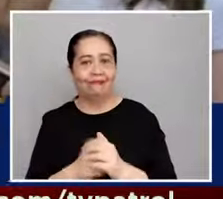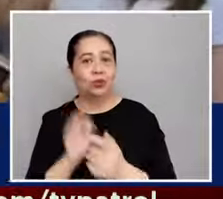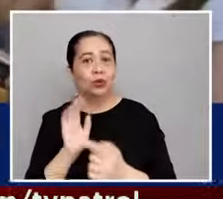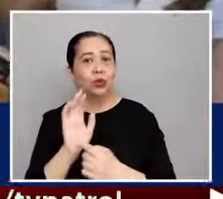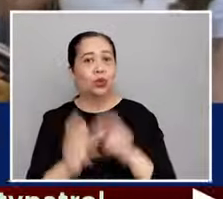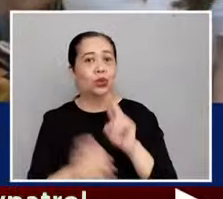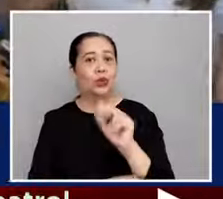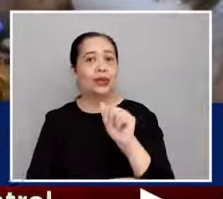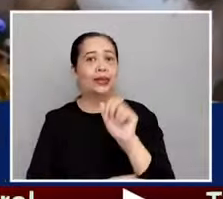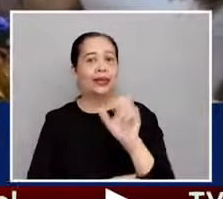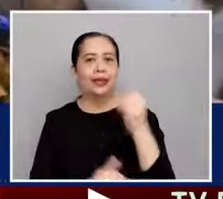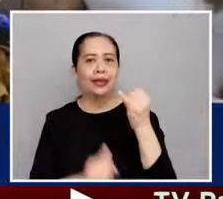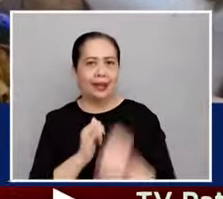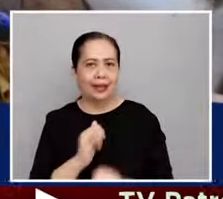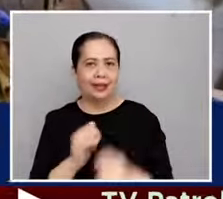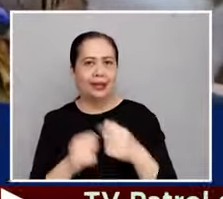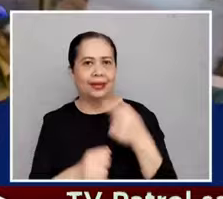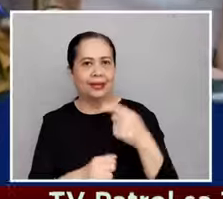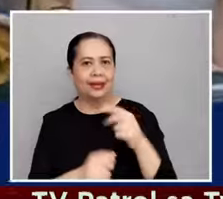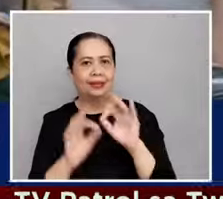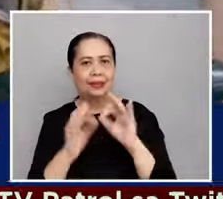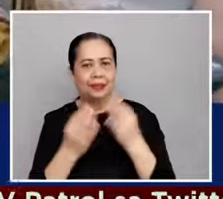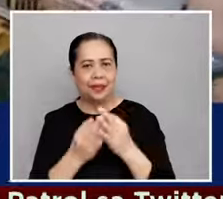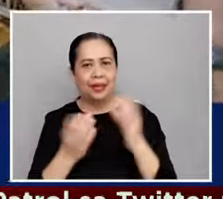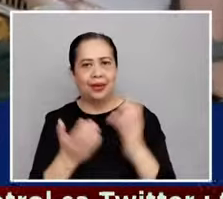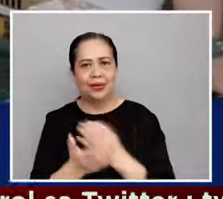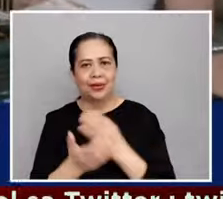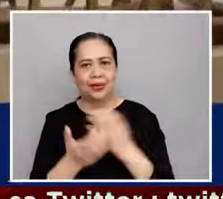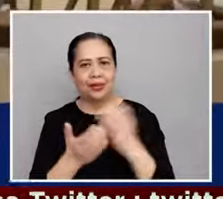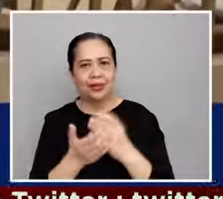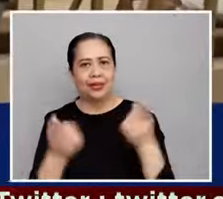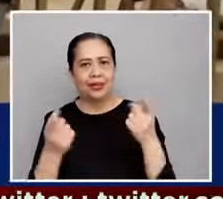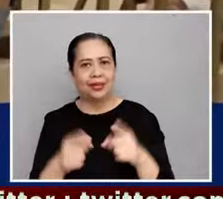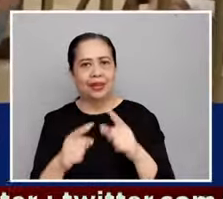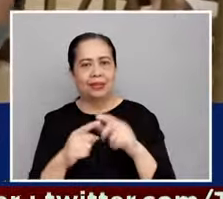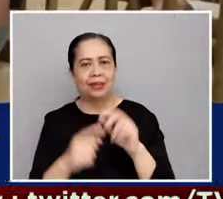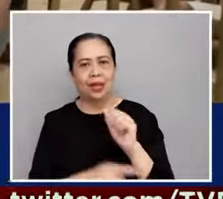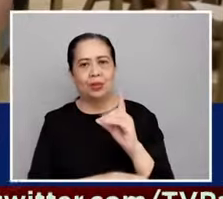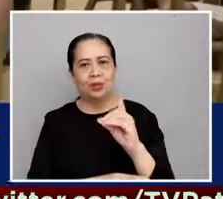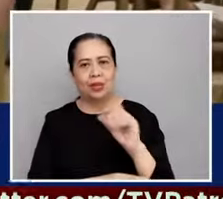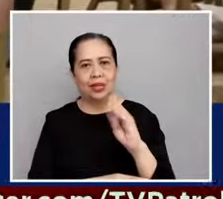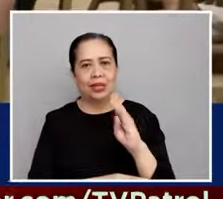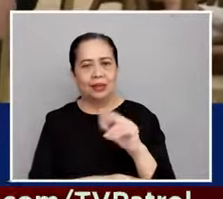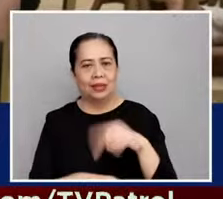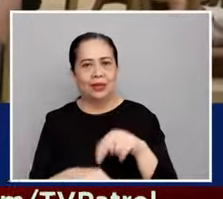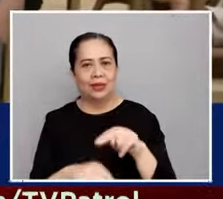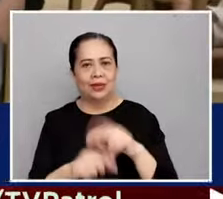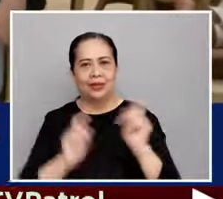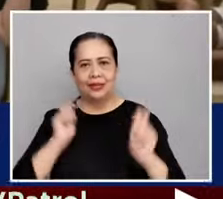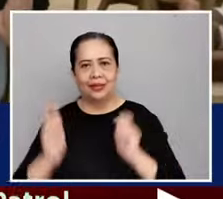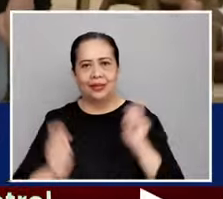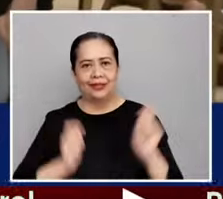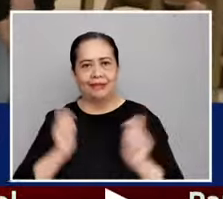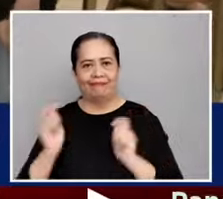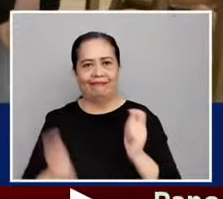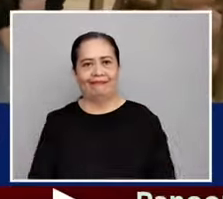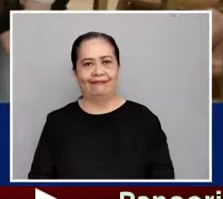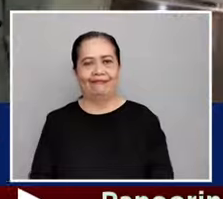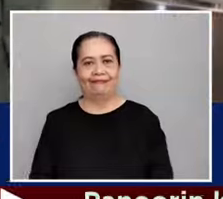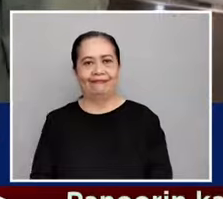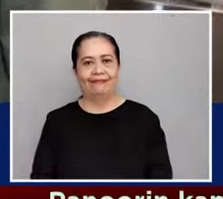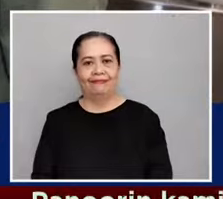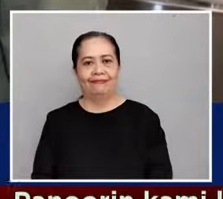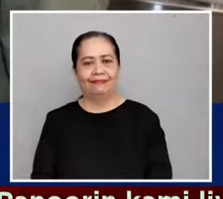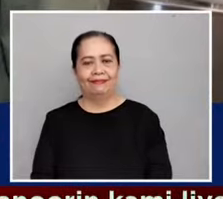UAE ang last leg ng Gika Pamilya concert na gaganapin sa Abu Dhabi National Theater.